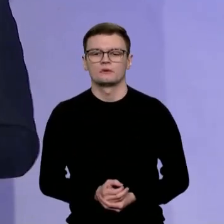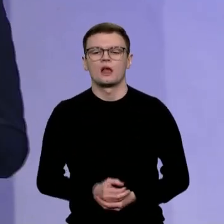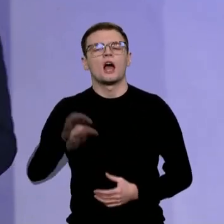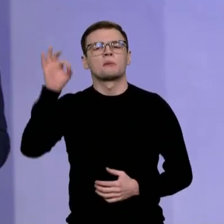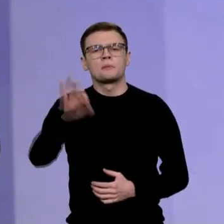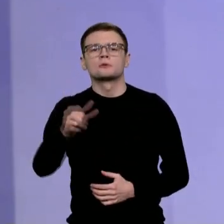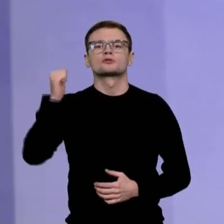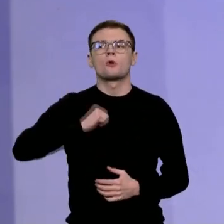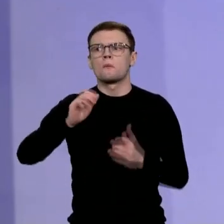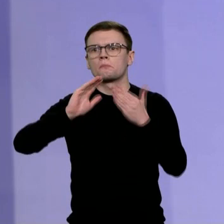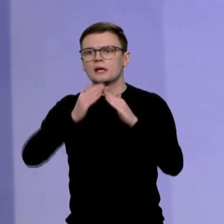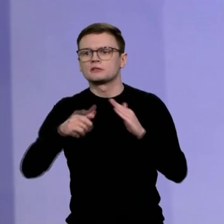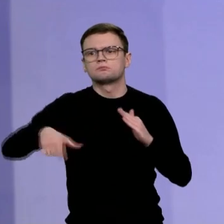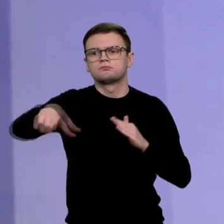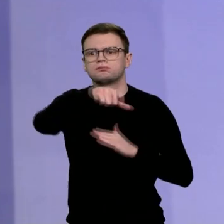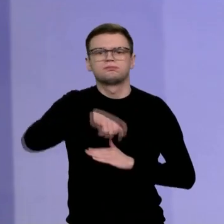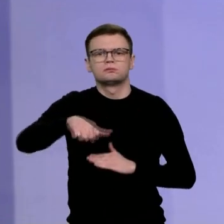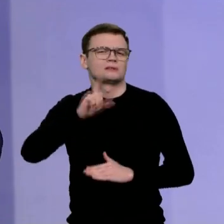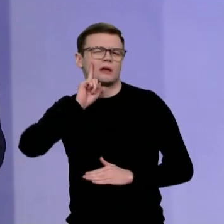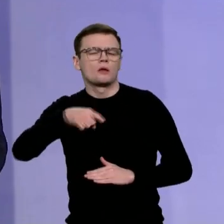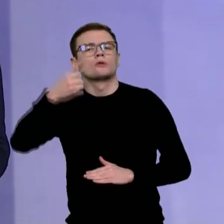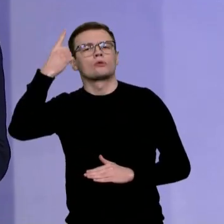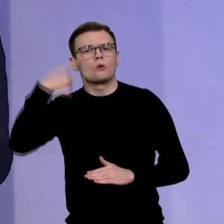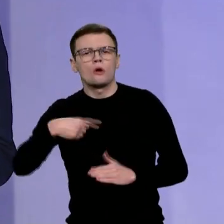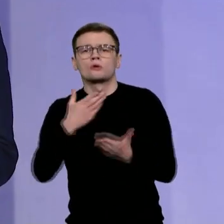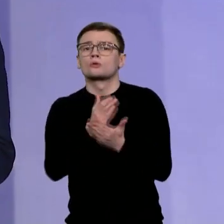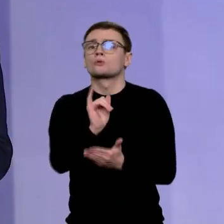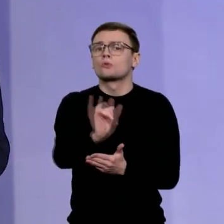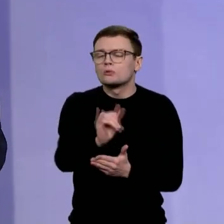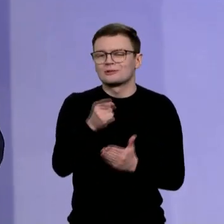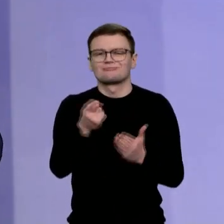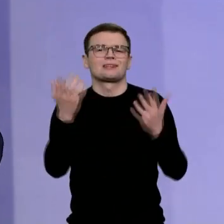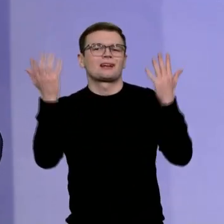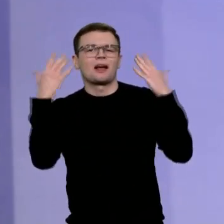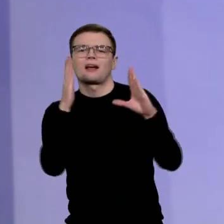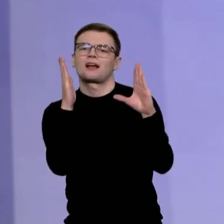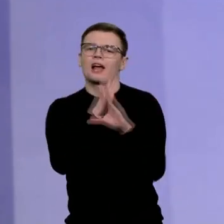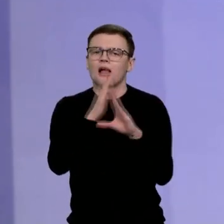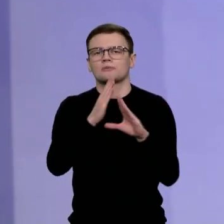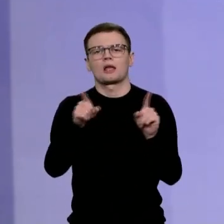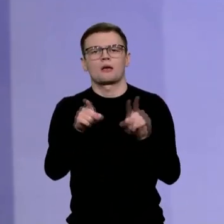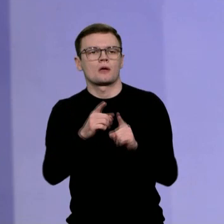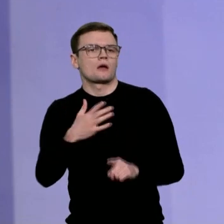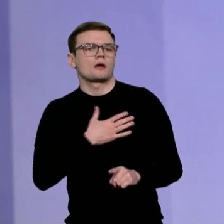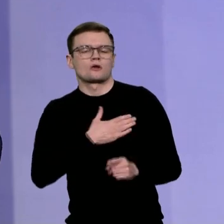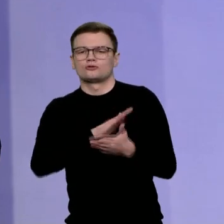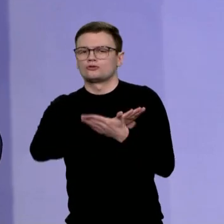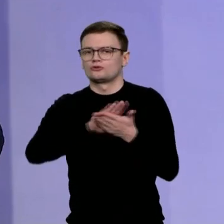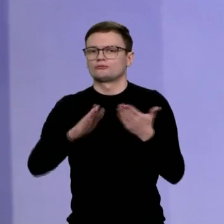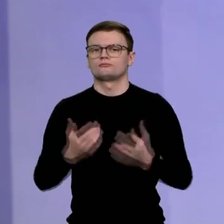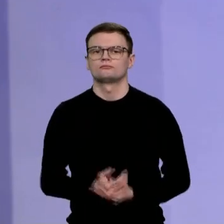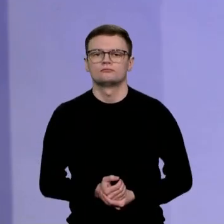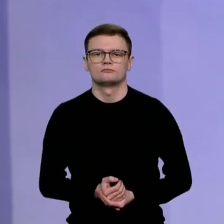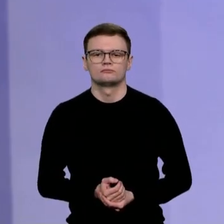miestą, jie nori pasivažinėti po gamtą, pakvėpuoti grynu oru. Tai aš matau čia potencialą dirbti su rajono savivaldybe ir būtent